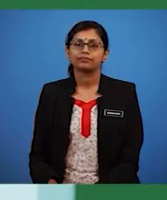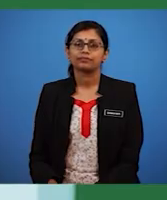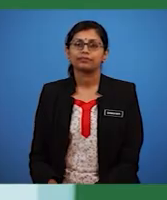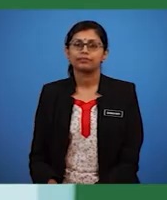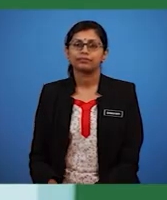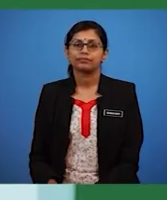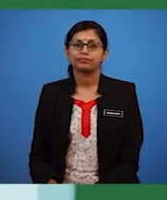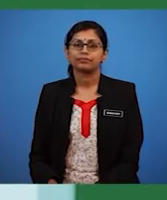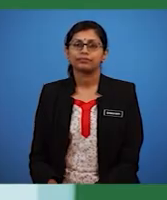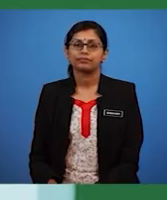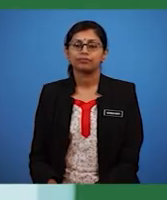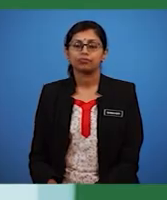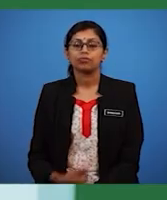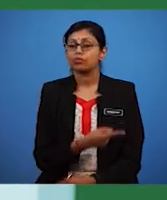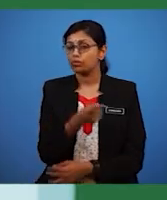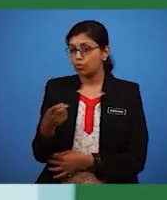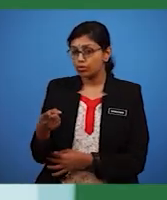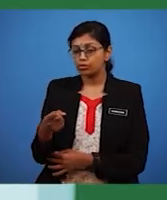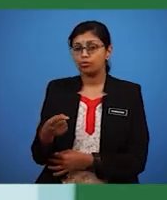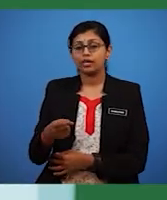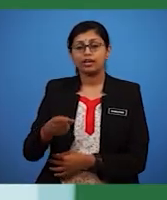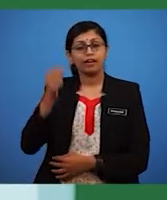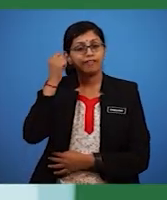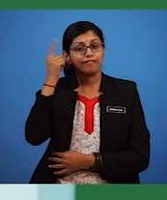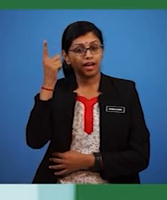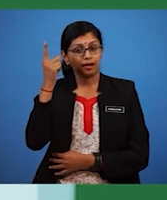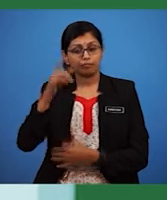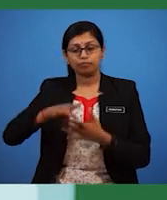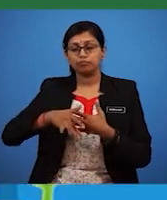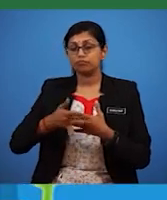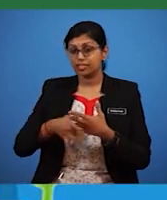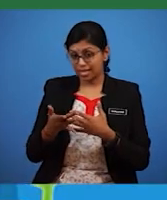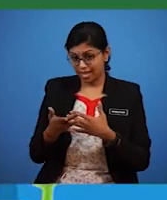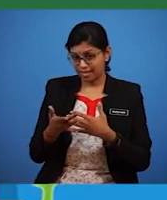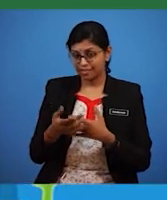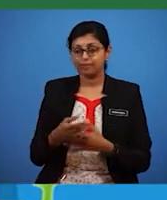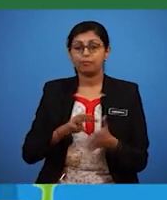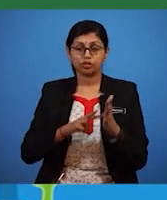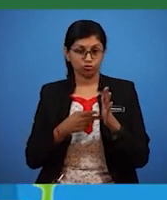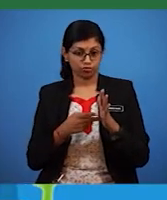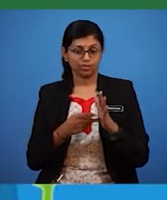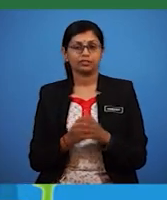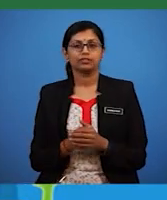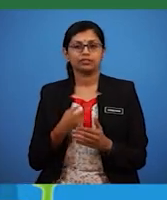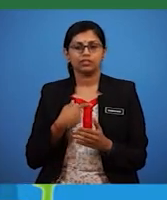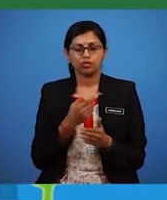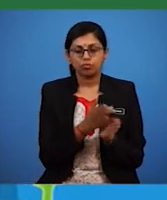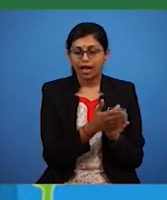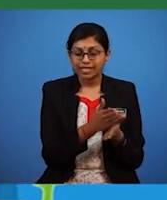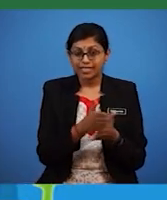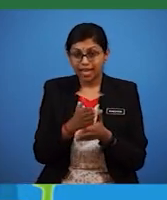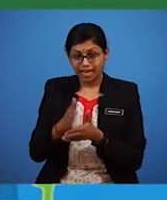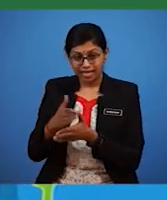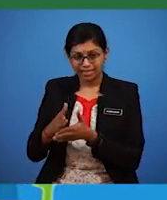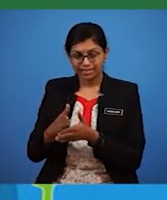Murid-murid, bagi memudahkan kita mengingati maksudnya, cikgu asingkan kata